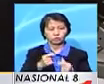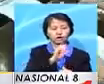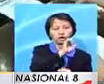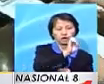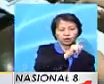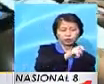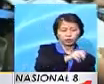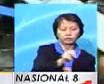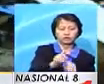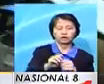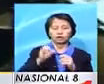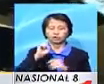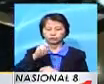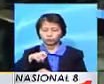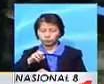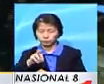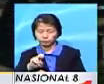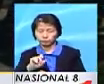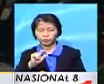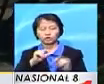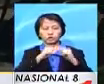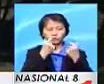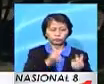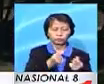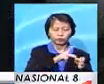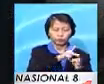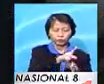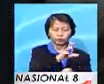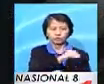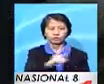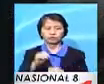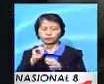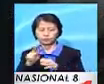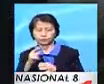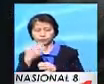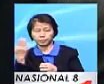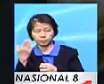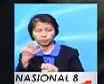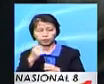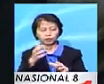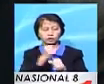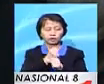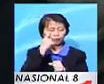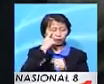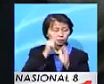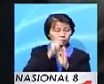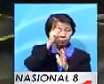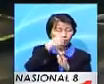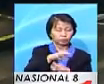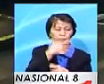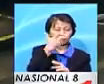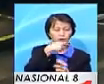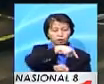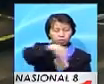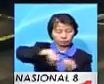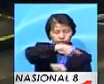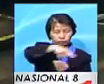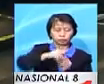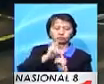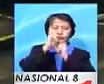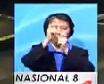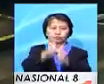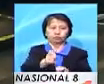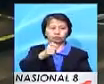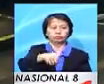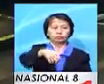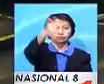dan Sprint, untuk disertai dua kelas, profesional dan amatur. Pelumba yang meraih mata tertinggi selepas ketiga-tiga pusingan akan dinobat